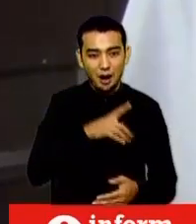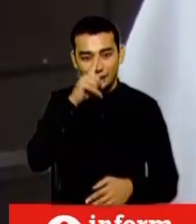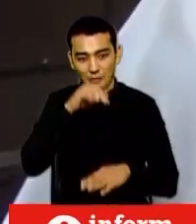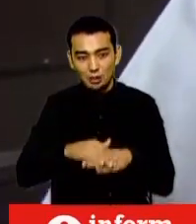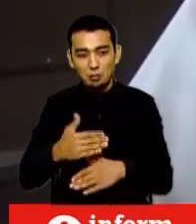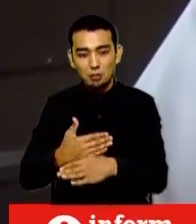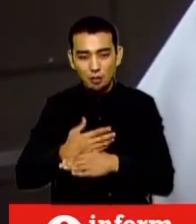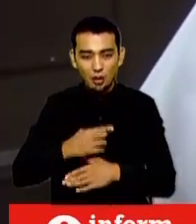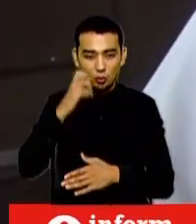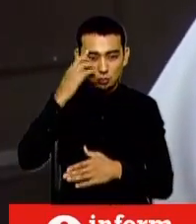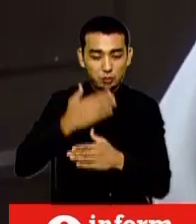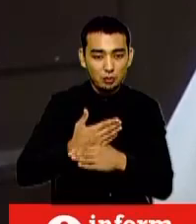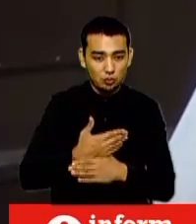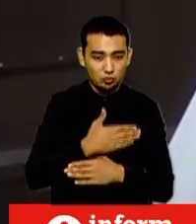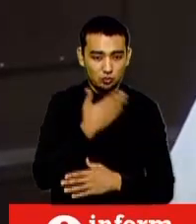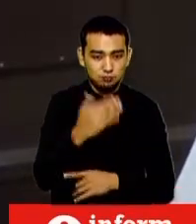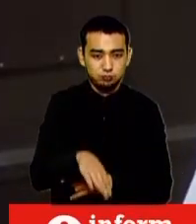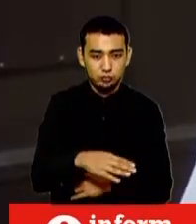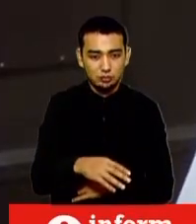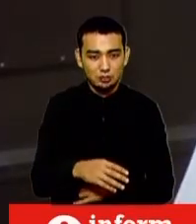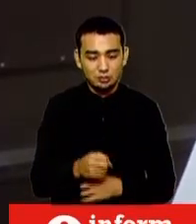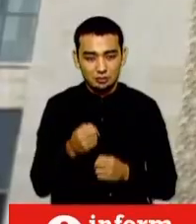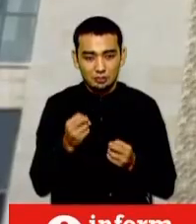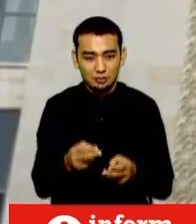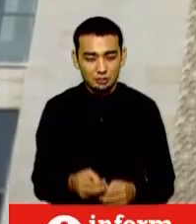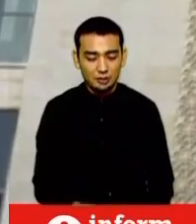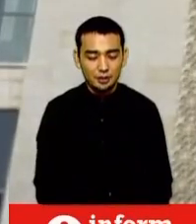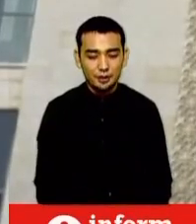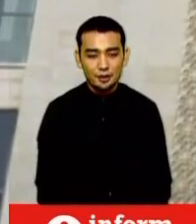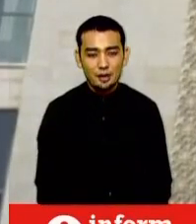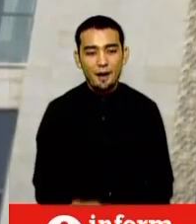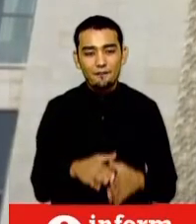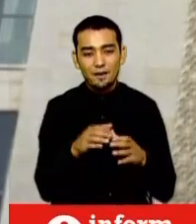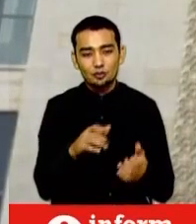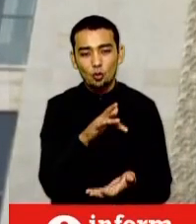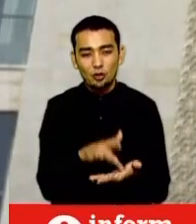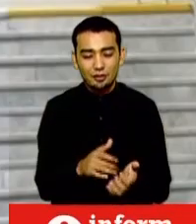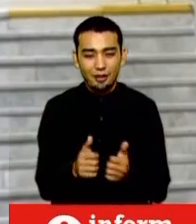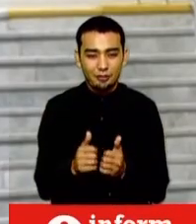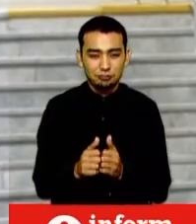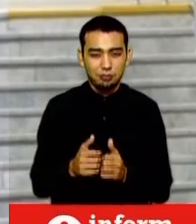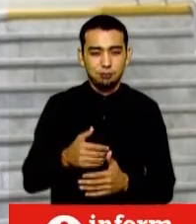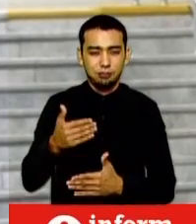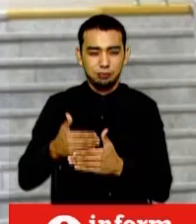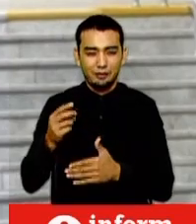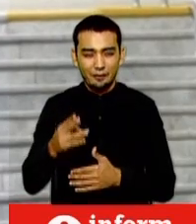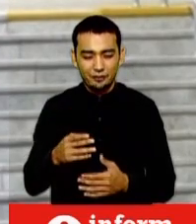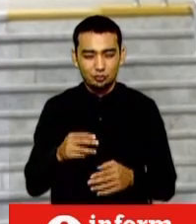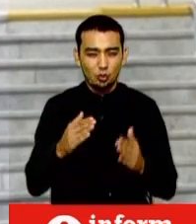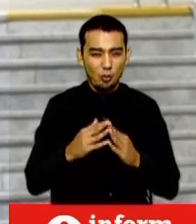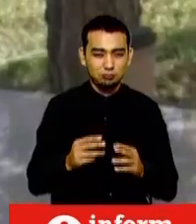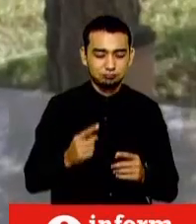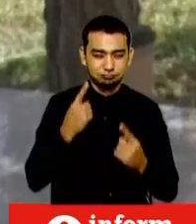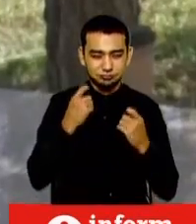көмек жоқ қой, міне әкімдік істеп отқанын не қабылдамайды, не жер бермейді. Ал қала билігі жан-жағынан зәулім үйлер салынып, маңайы құрылыс